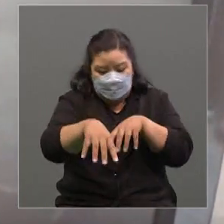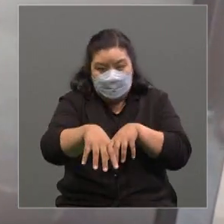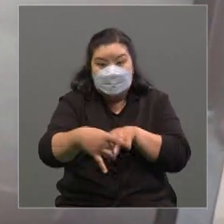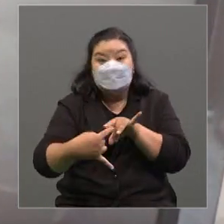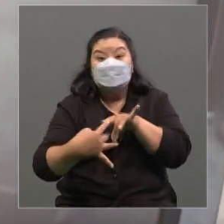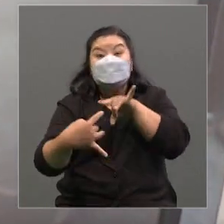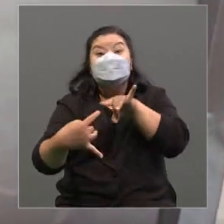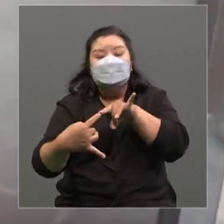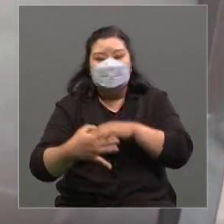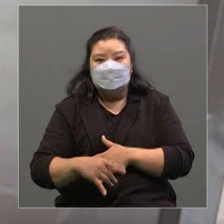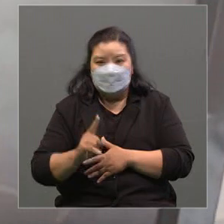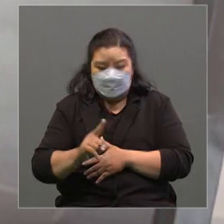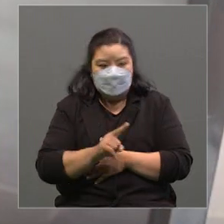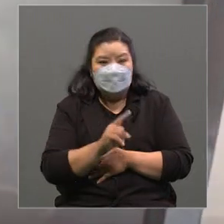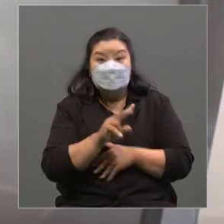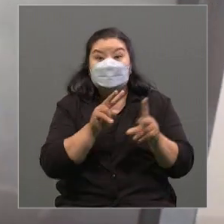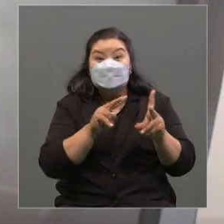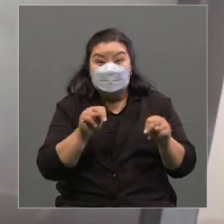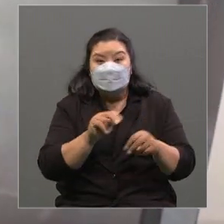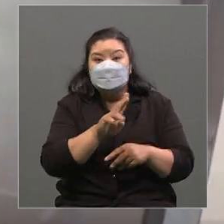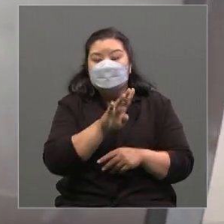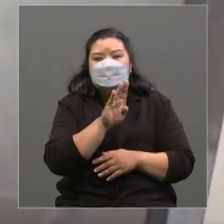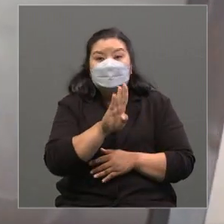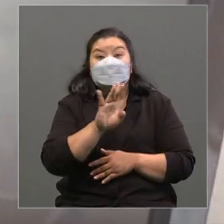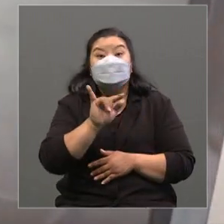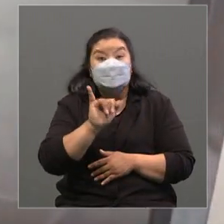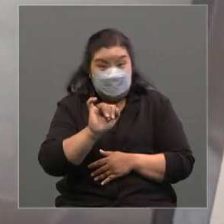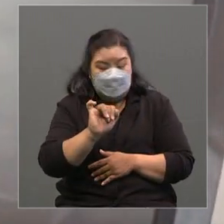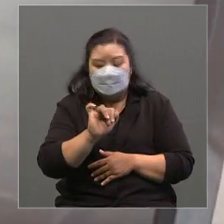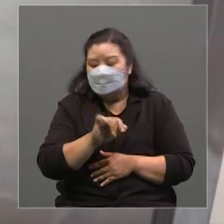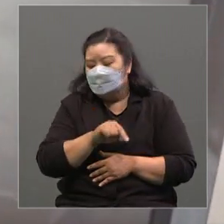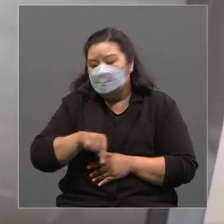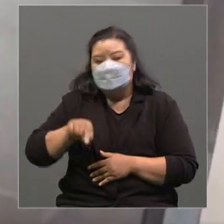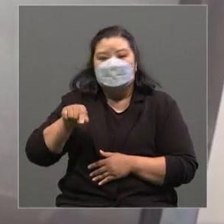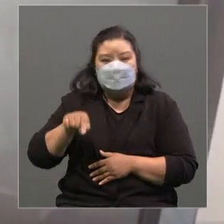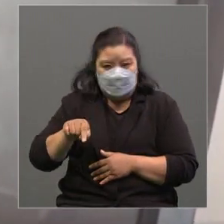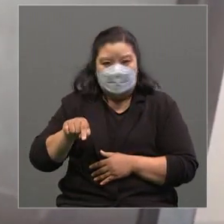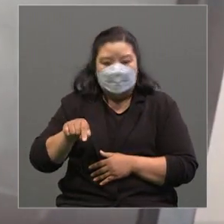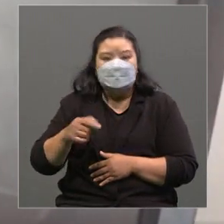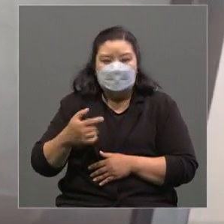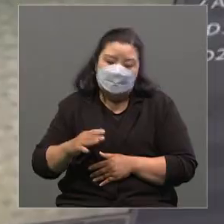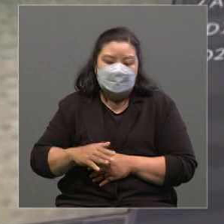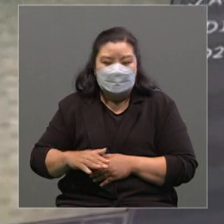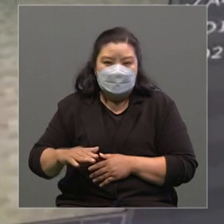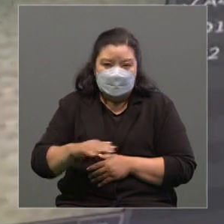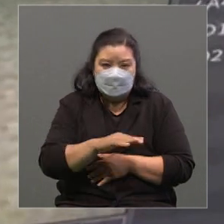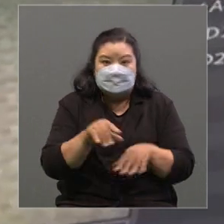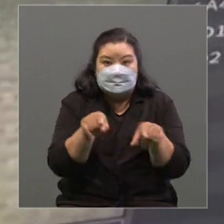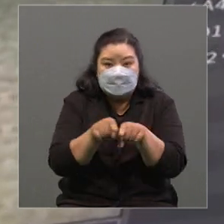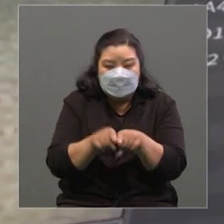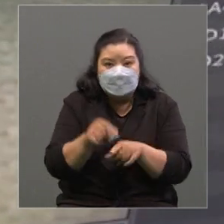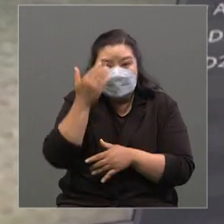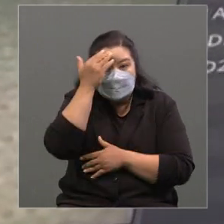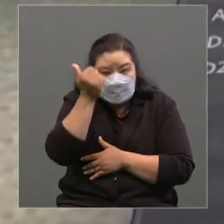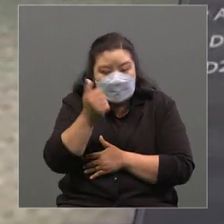างที่จะต้องขับมาจากอำเภอบางใหญ่จังหวัดนนทบุรีซึ่งก็เป็นข้อมูลเป็นเบาะแสที่ตรงกับที่นักข่าวได้รับมาว่าผู้ก่อเหตุมี